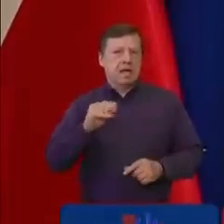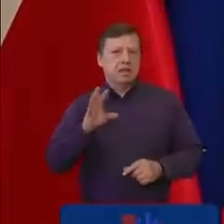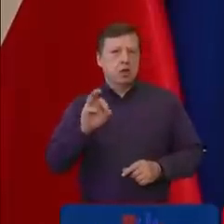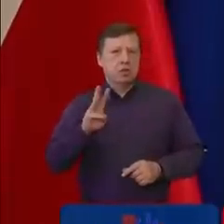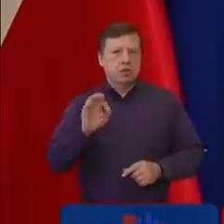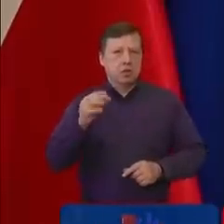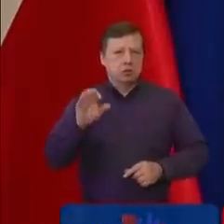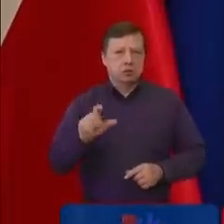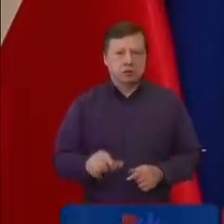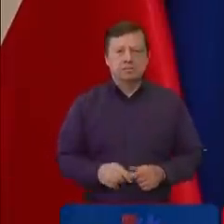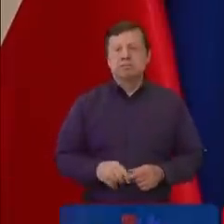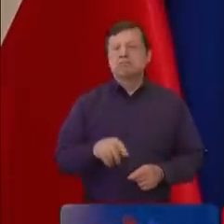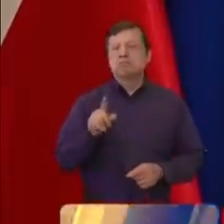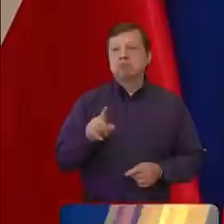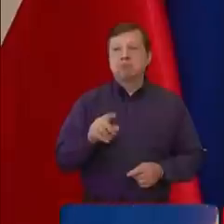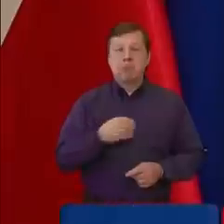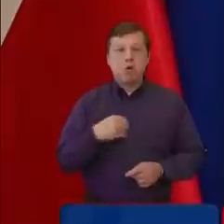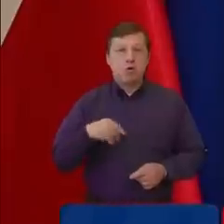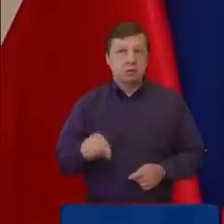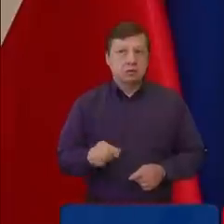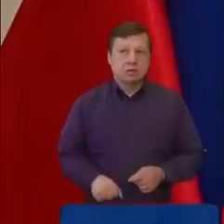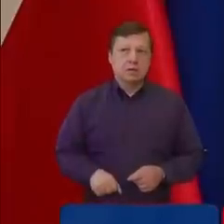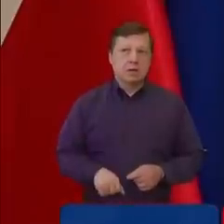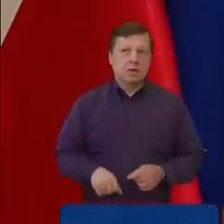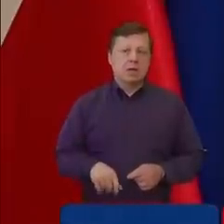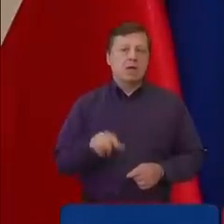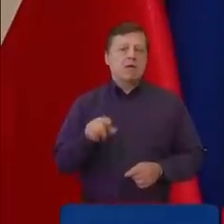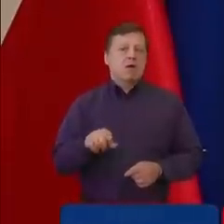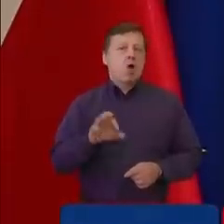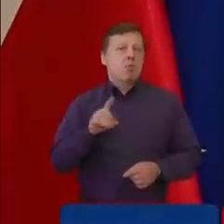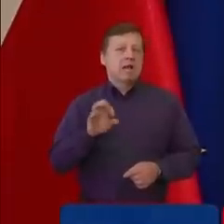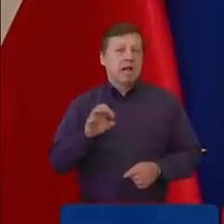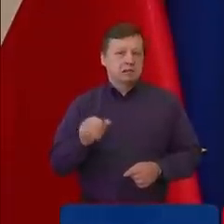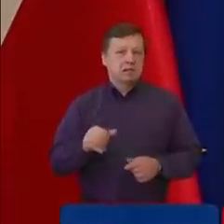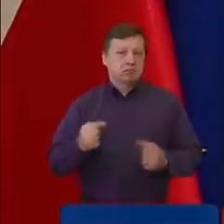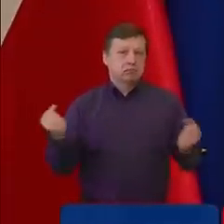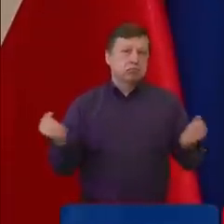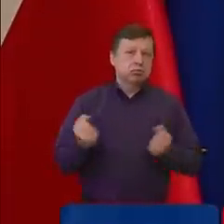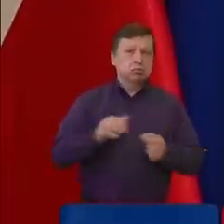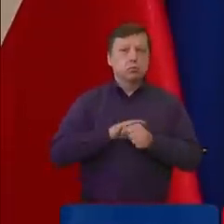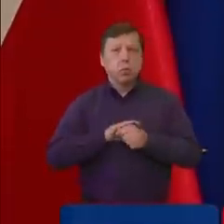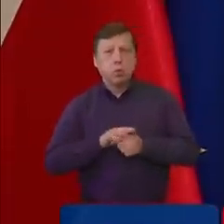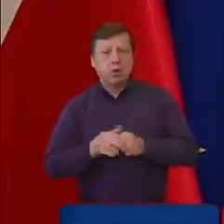zresztą obligacji, jak wiadomo, nie jest specjalnie rozbudowany i jest to szczególnie istotne.